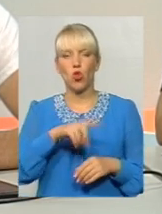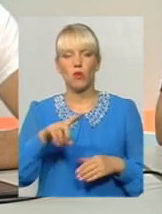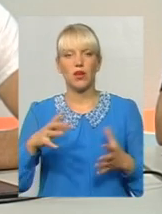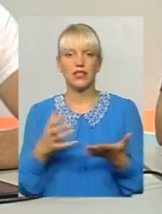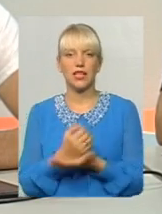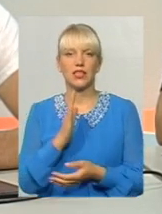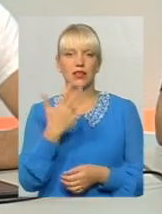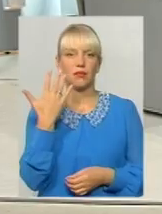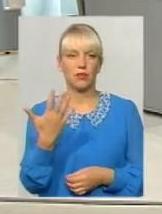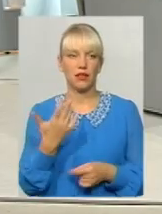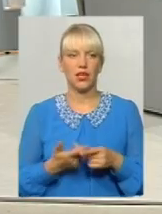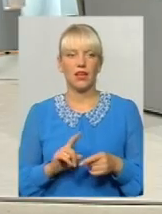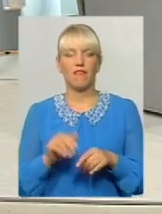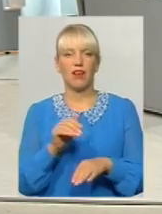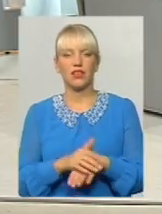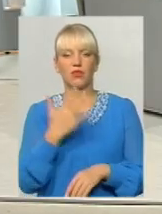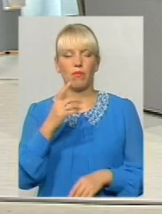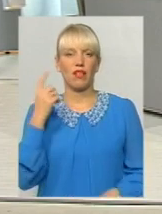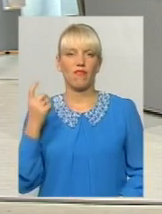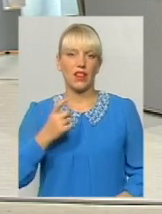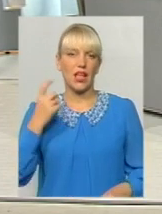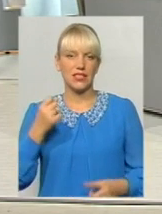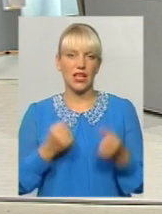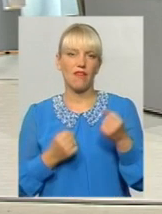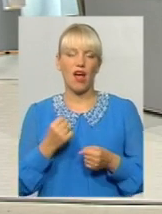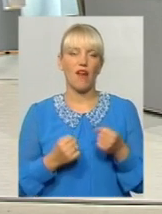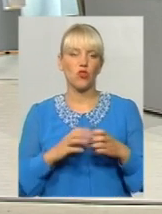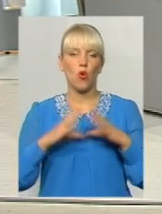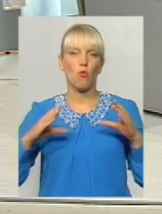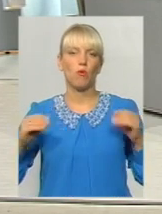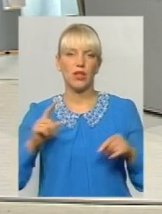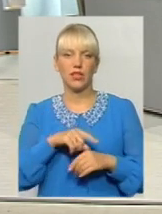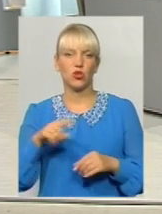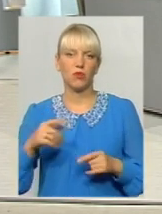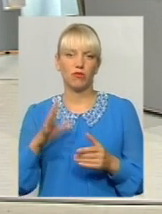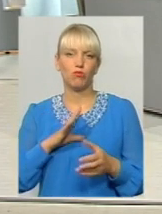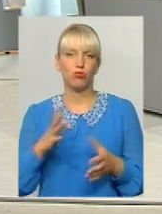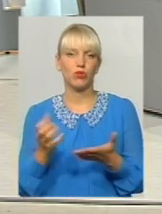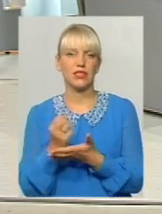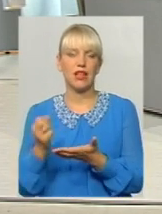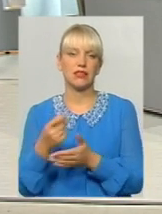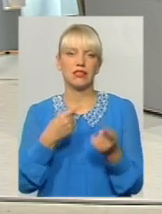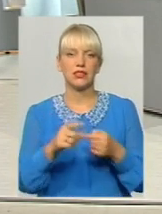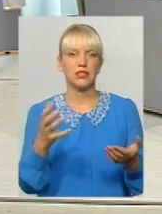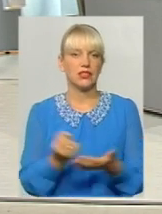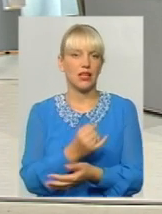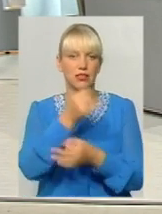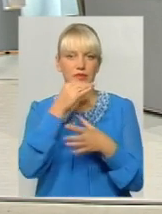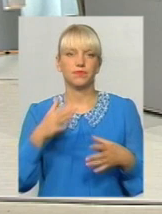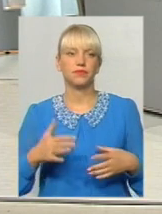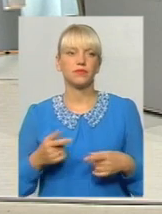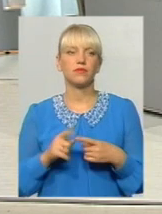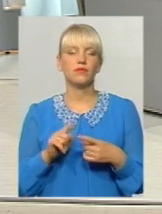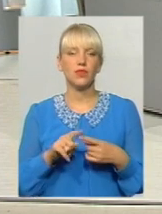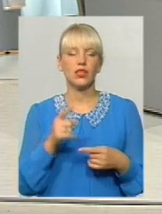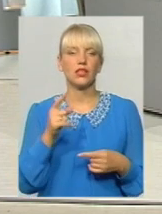5. Тобто, фактично, 5 власників автомобілів на єврономери були знайдені, інші були не знайдені, їх там близько 40.